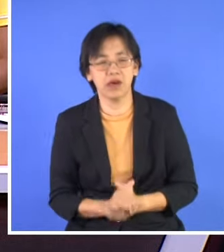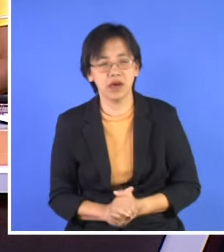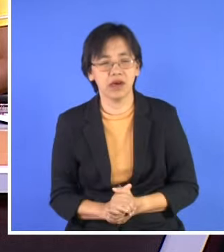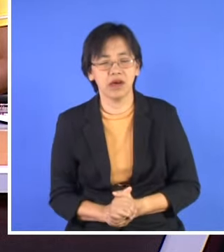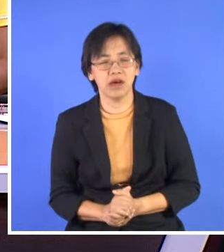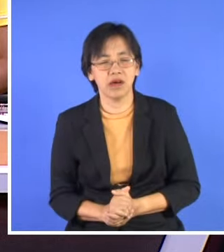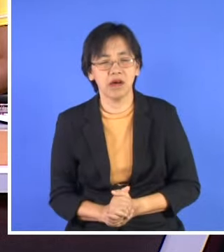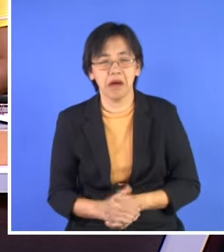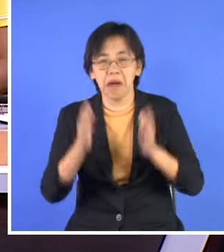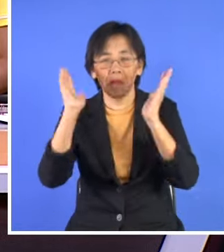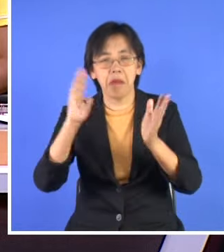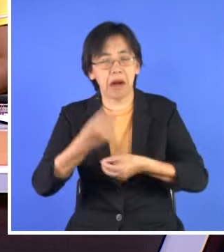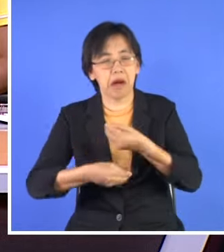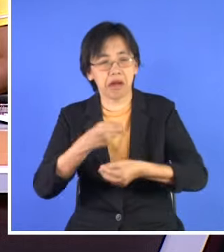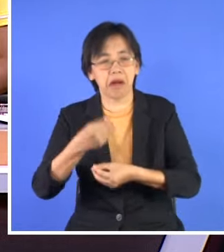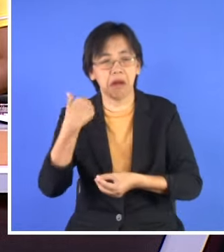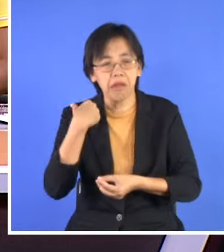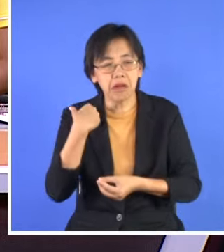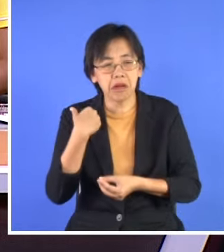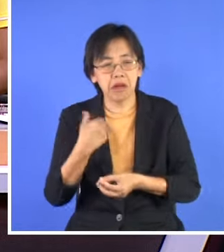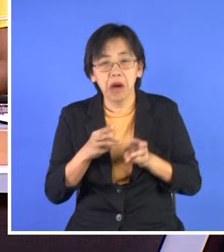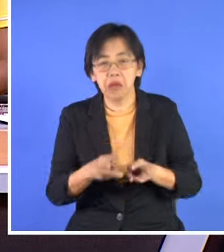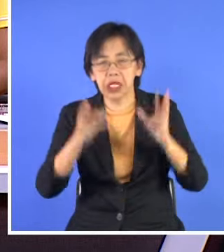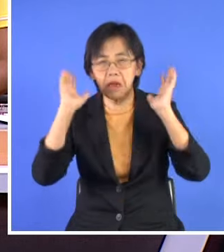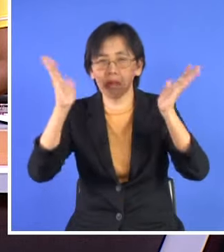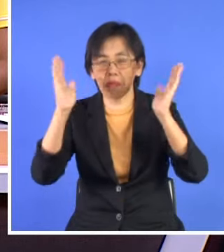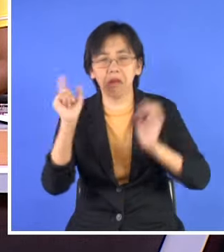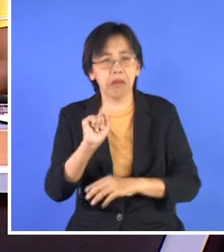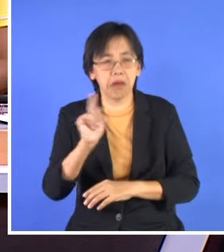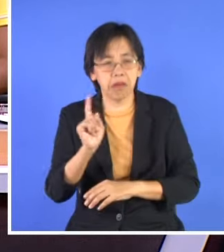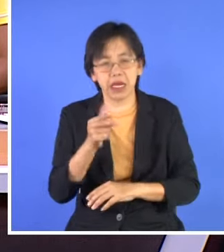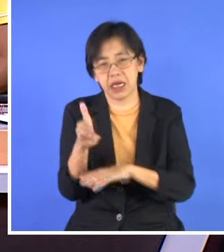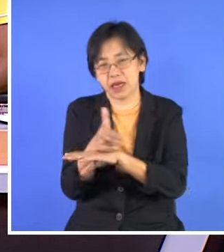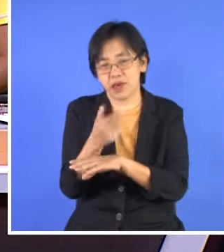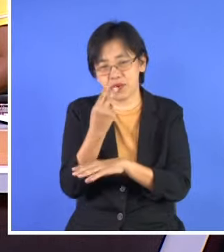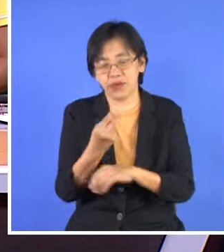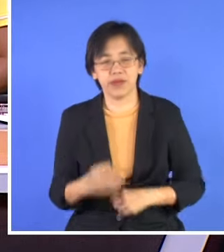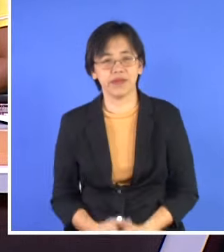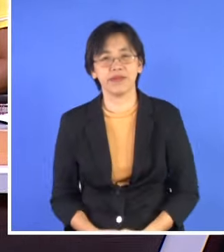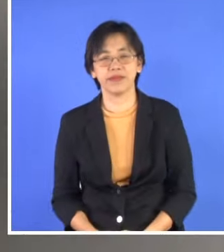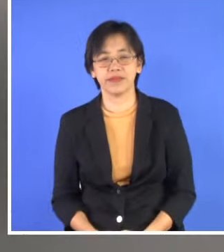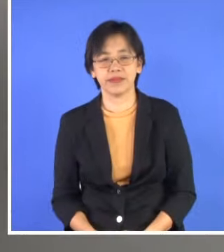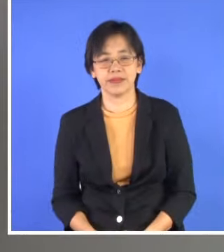ก็ยังโปรโมทในการขายน ะ จะเป็นการโปรโมทแบบไหนอย่างไรนะครับมีคลิปนี้ให้ดูครับ